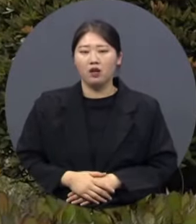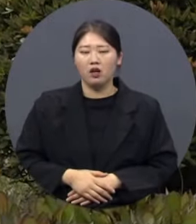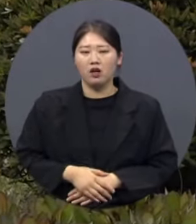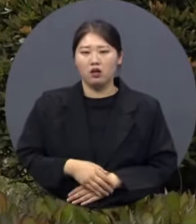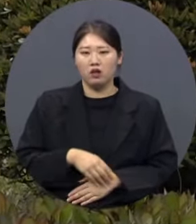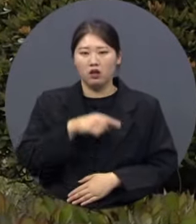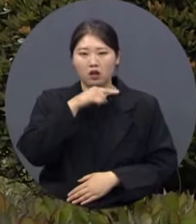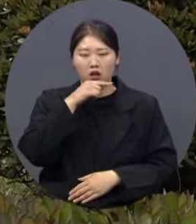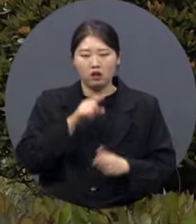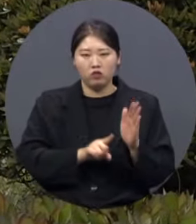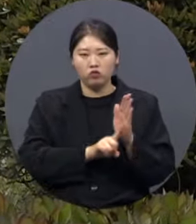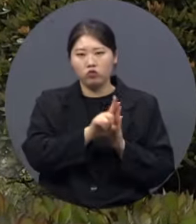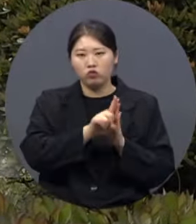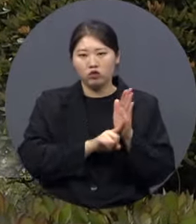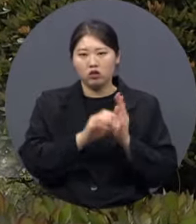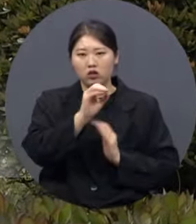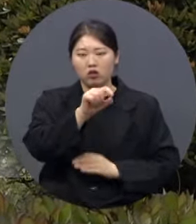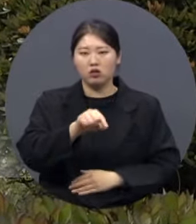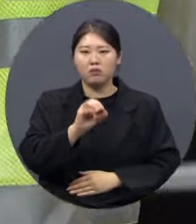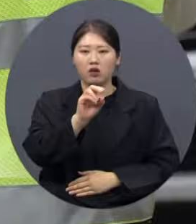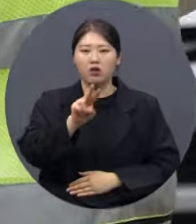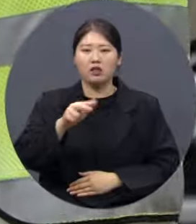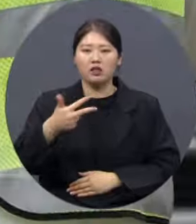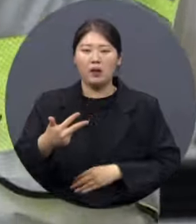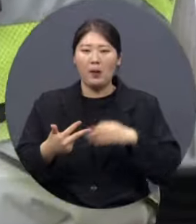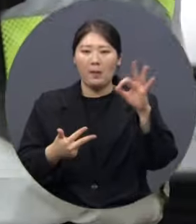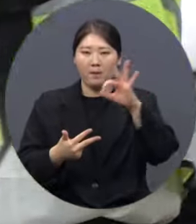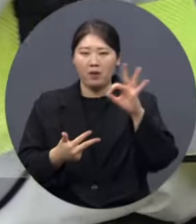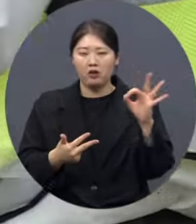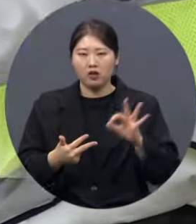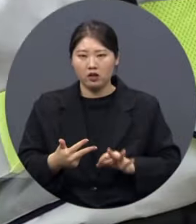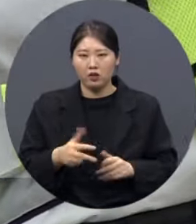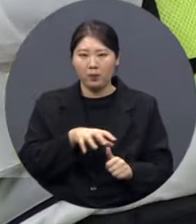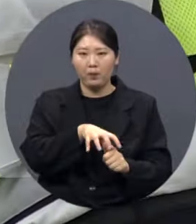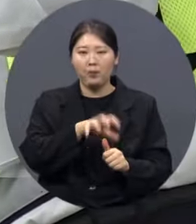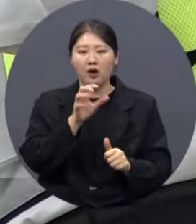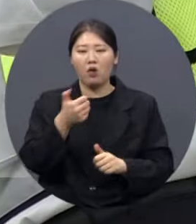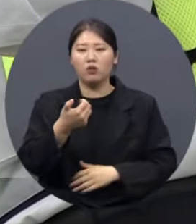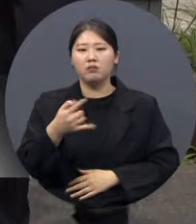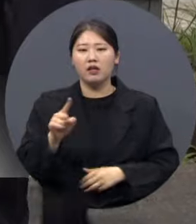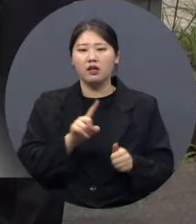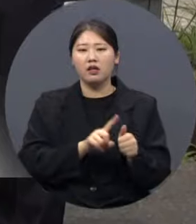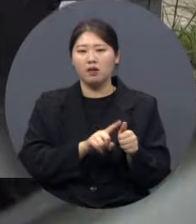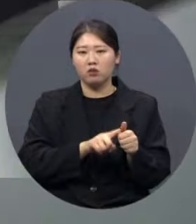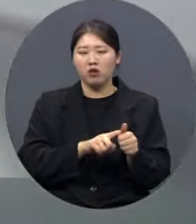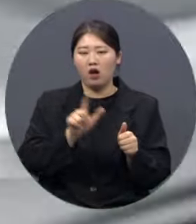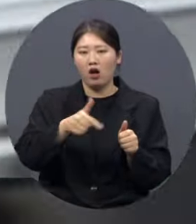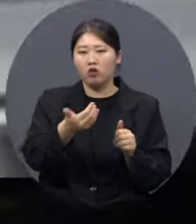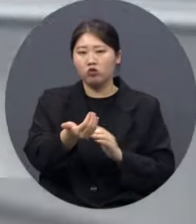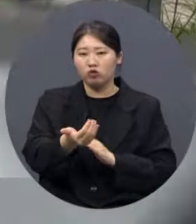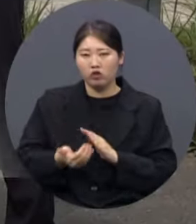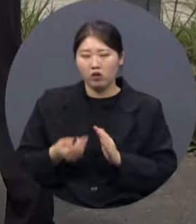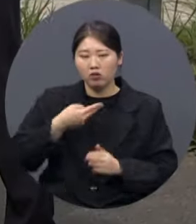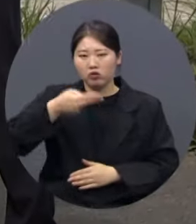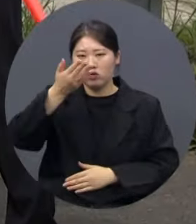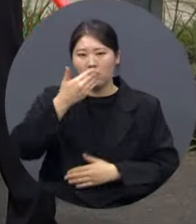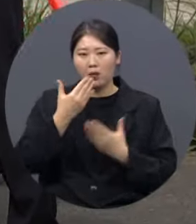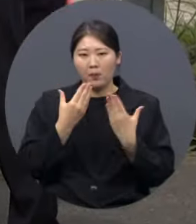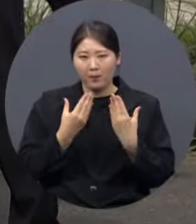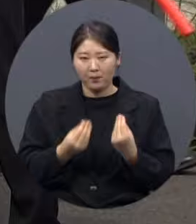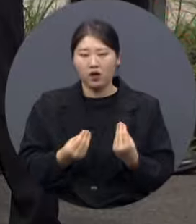혈중 알코올 농도 0.027%로 가까스로 단속을 면한 50대 남성도 전날 저녁 술을 마신